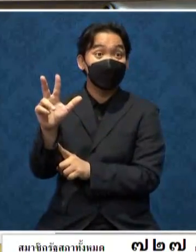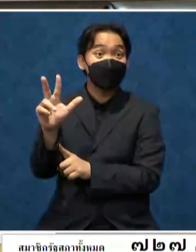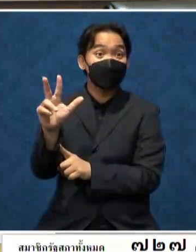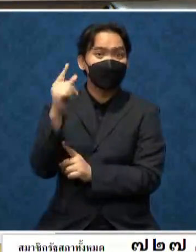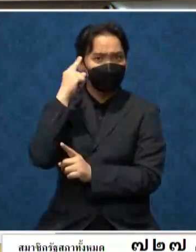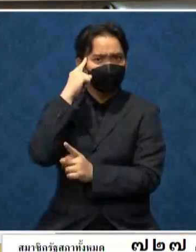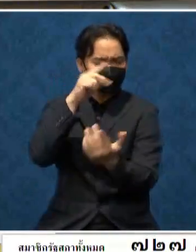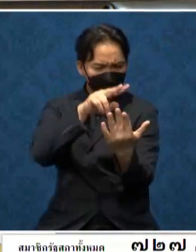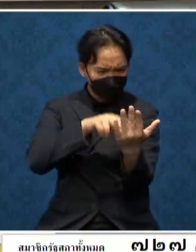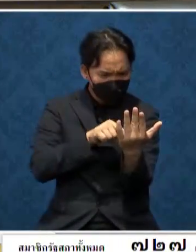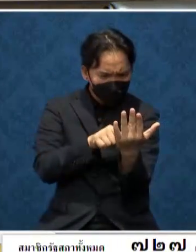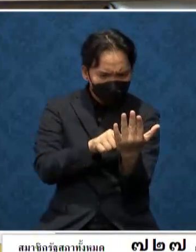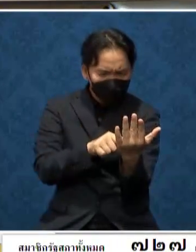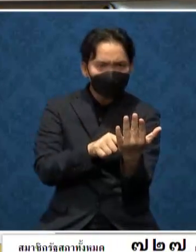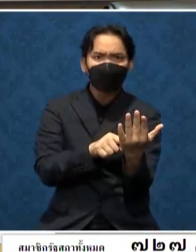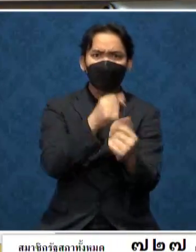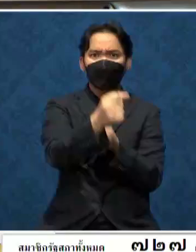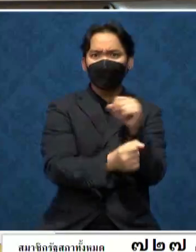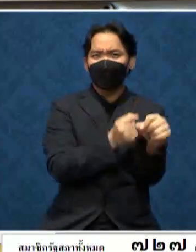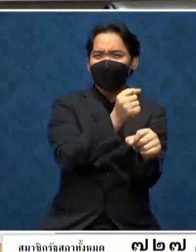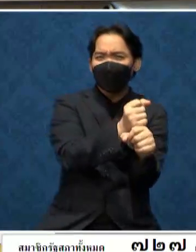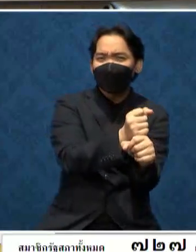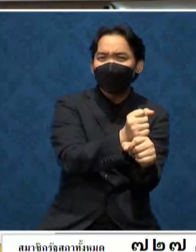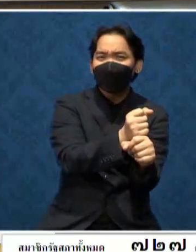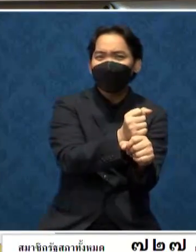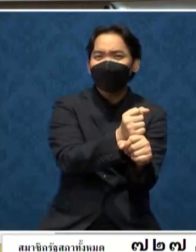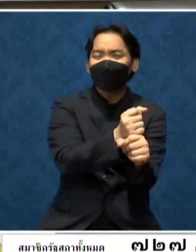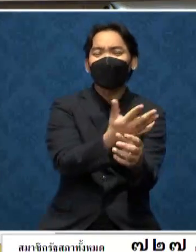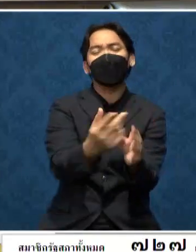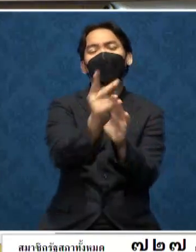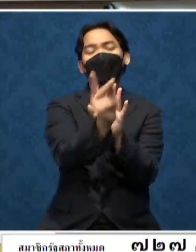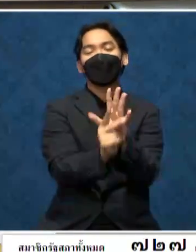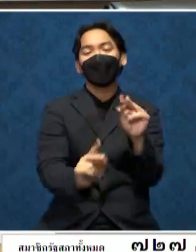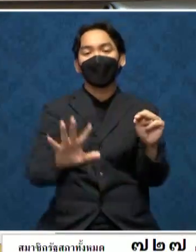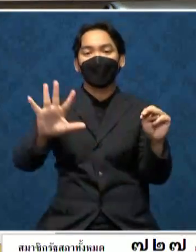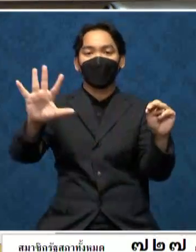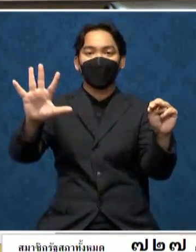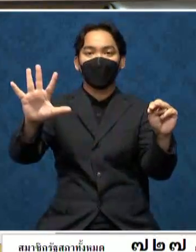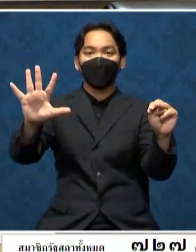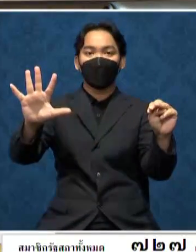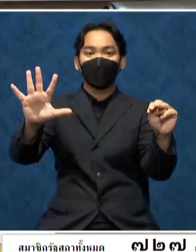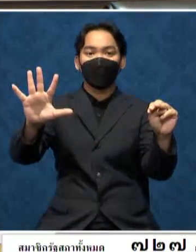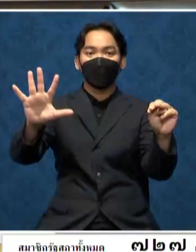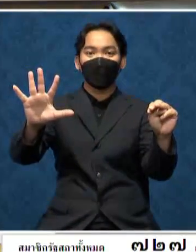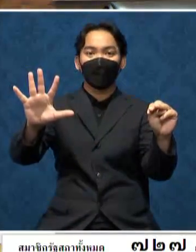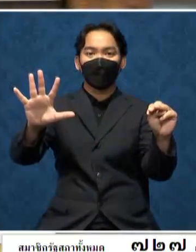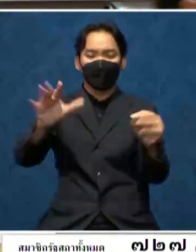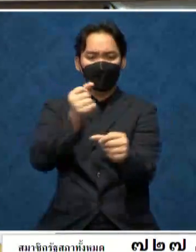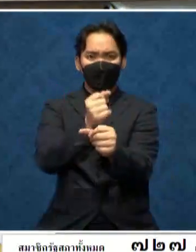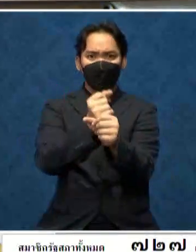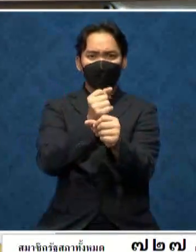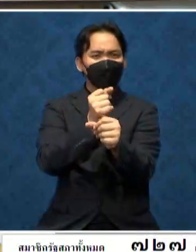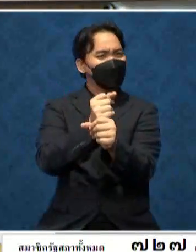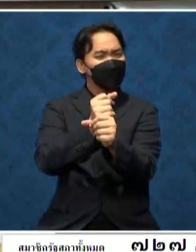รอบแล้วแต่ละปีที่หน่วยงานในกระบวนการยุติธรรมตามมาตรา 5ได้ปฏิบัติราชการ